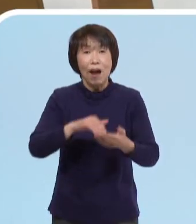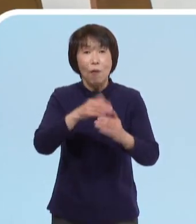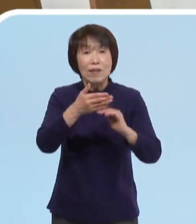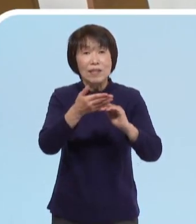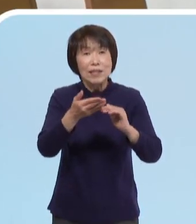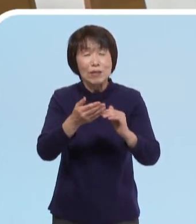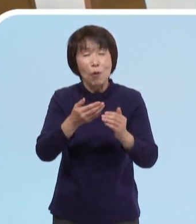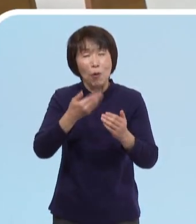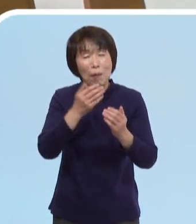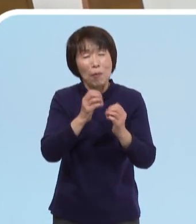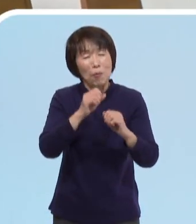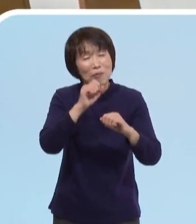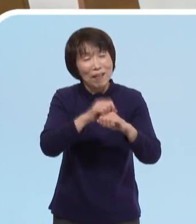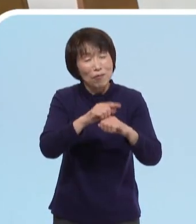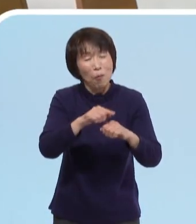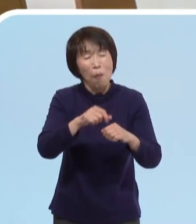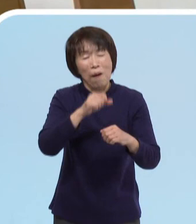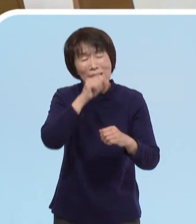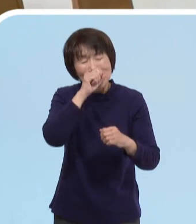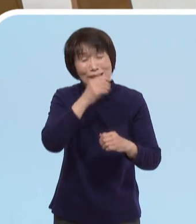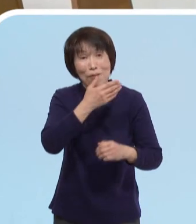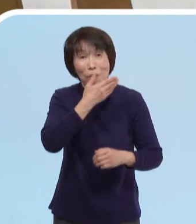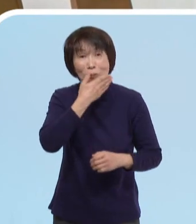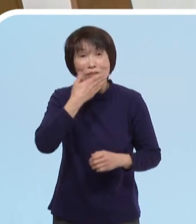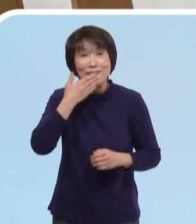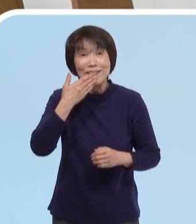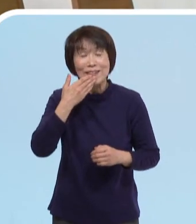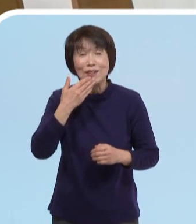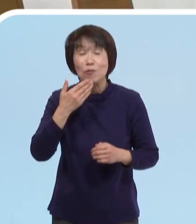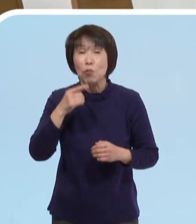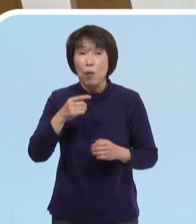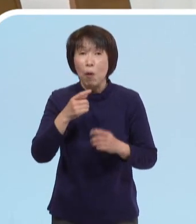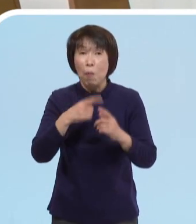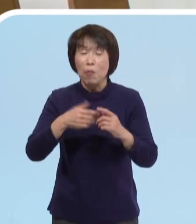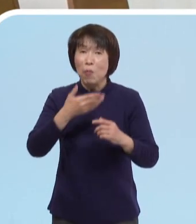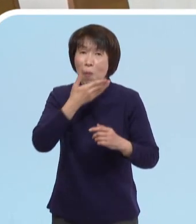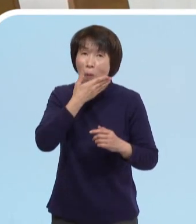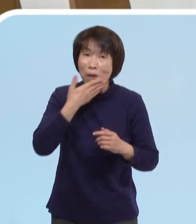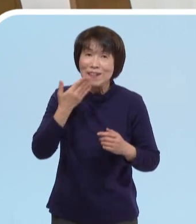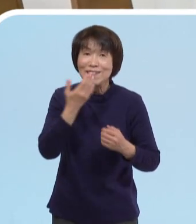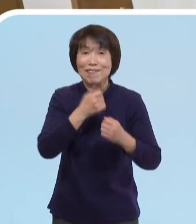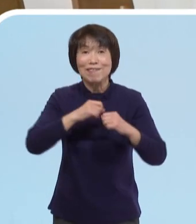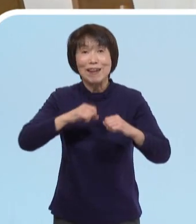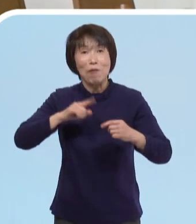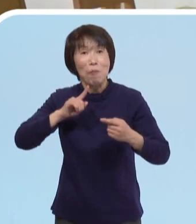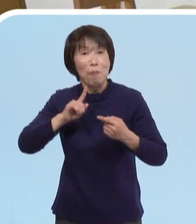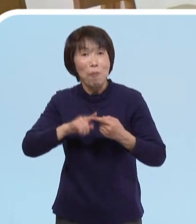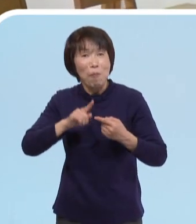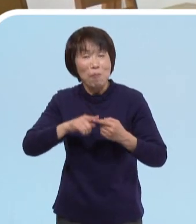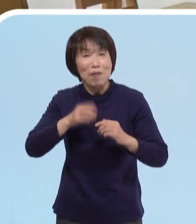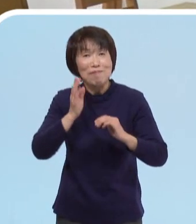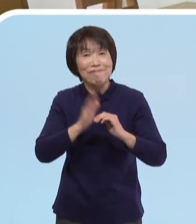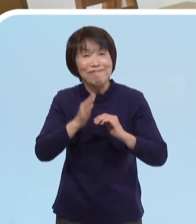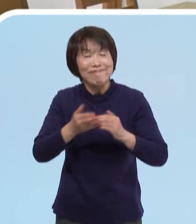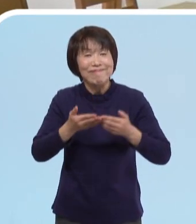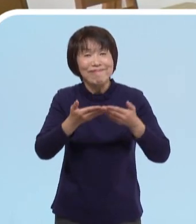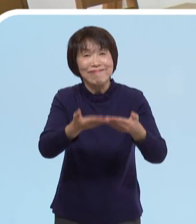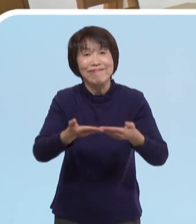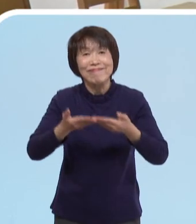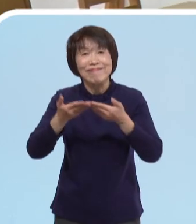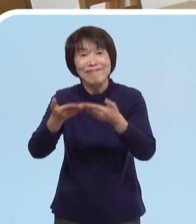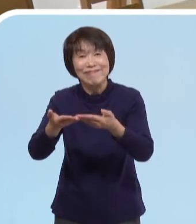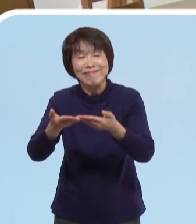やっぱ淡路島の食材は最高ですから、それをなるべく美味しく、そして健康的に召し上がっていただけるっていうのをモットーにやっております